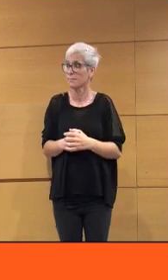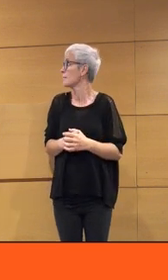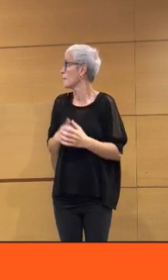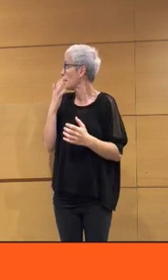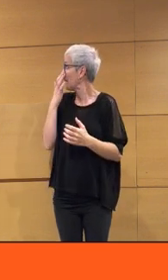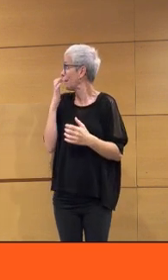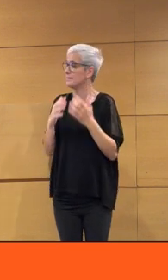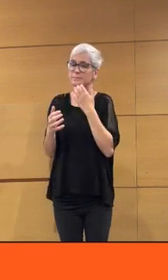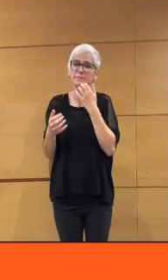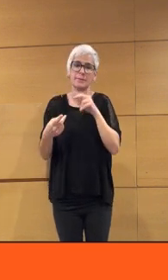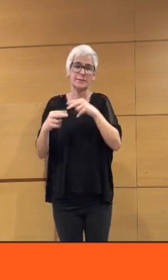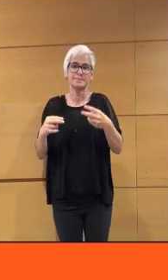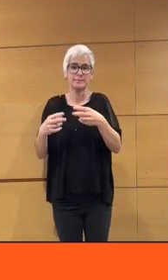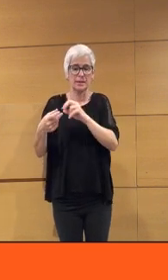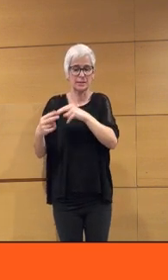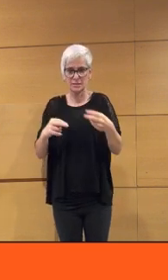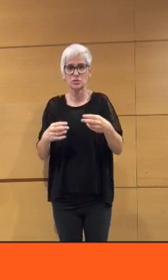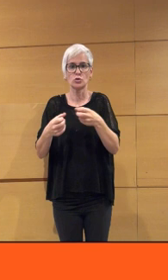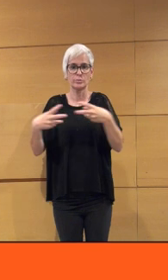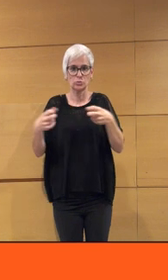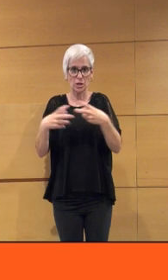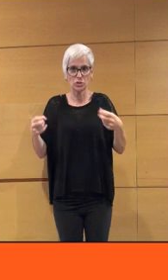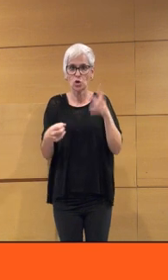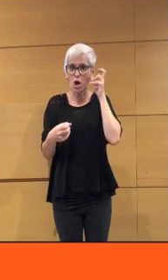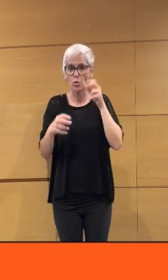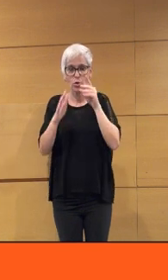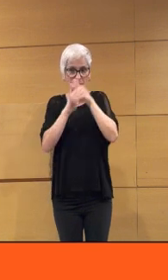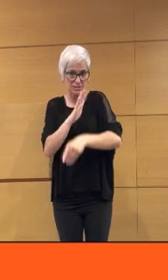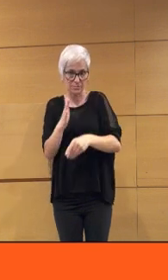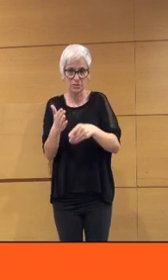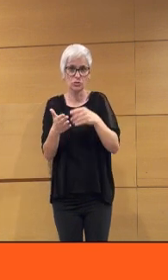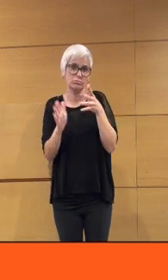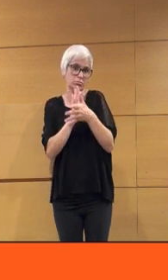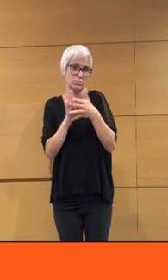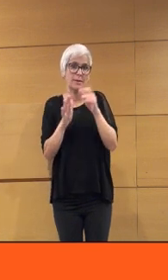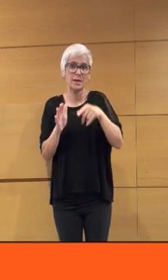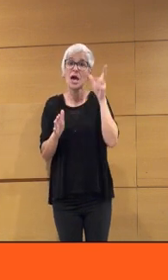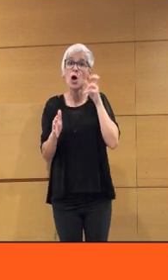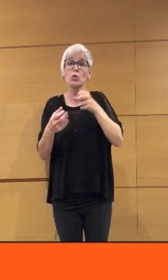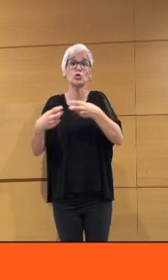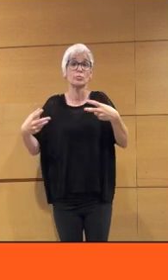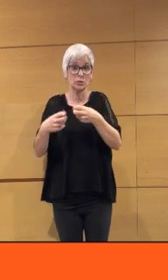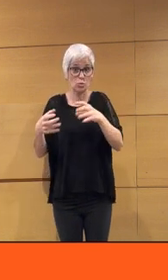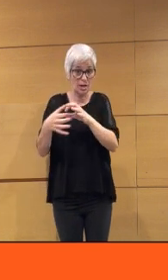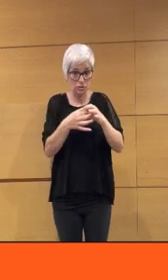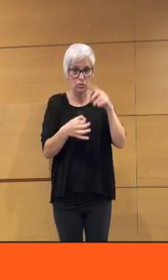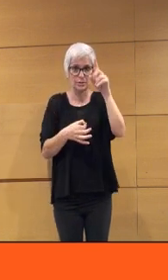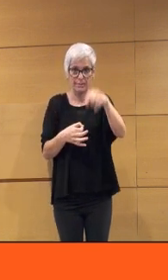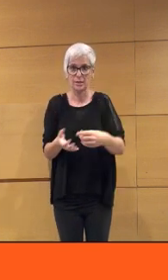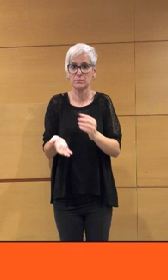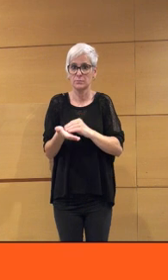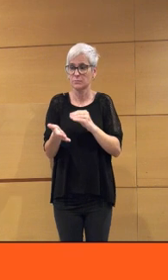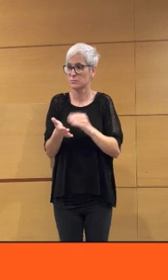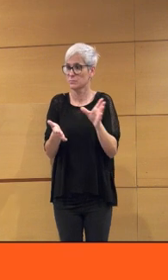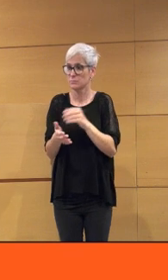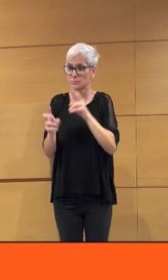subtitulació, audiodescripció. Tenim l'audiosubtitulació, en el qual, no, moltes vegades s'utilitza també tot el